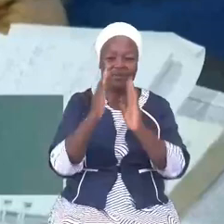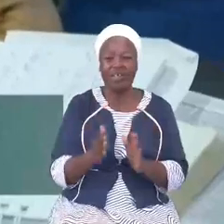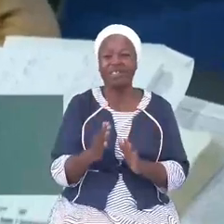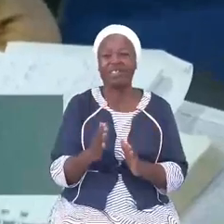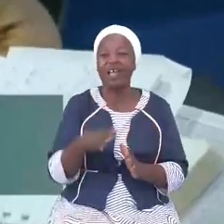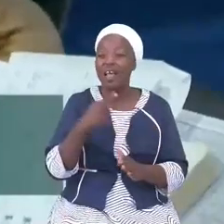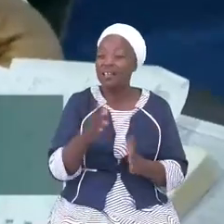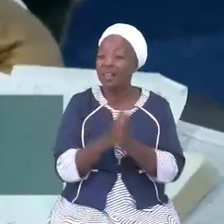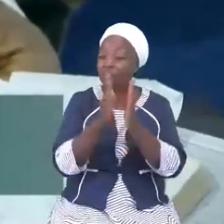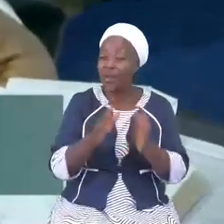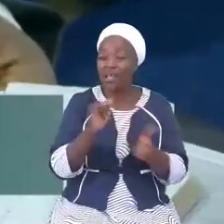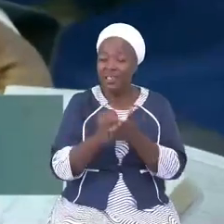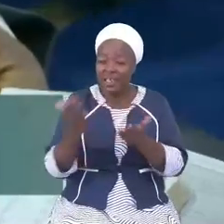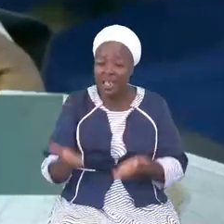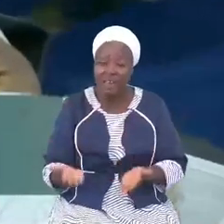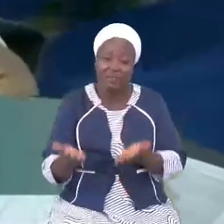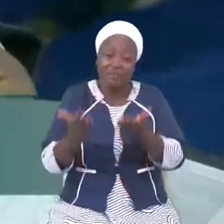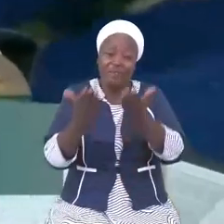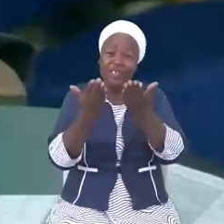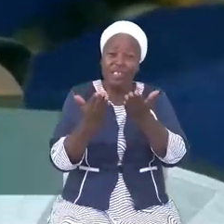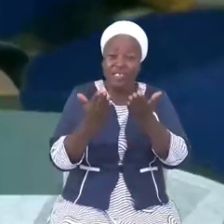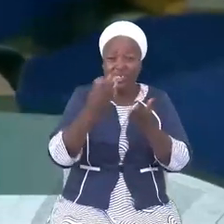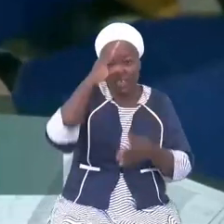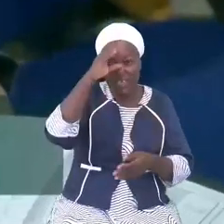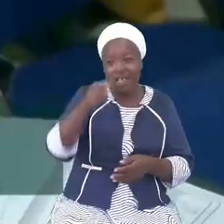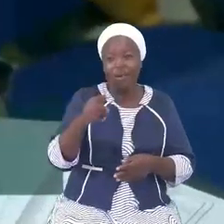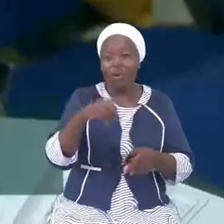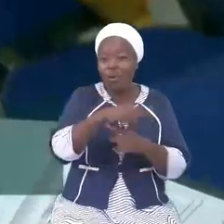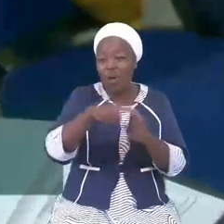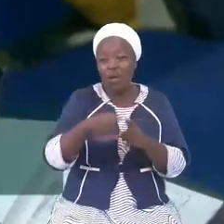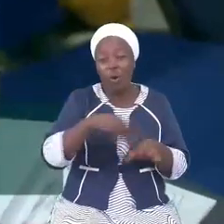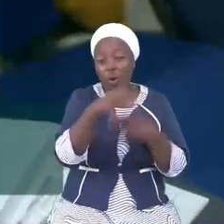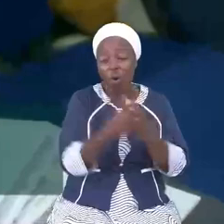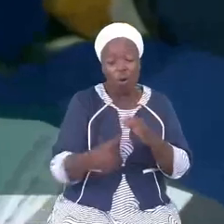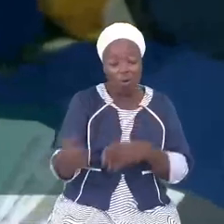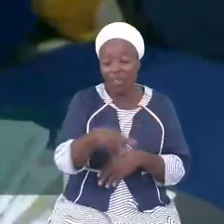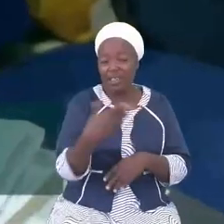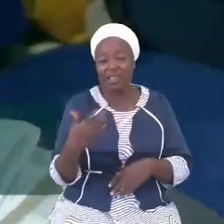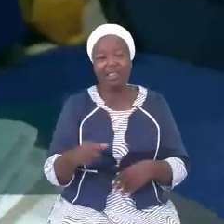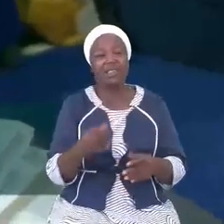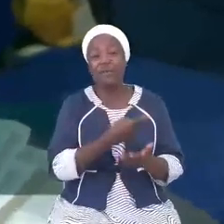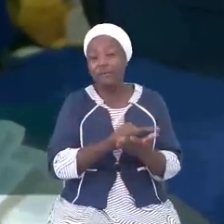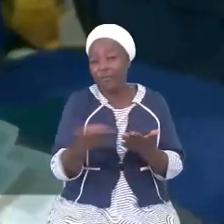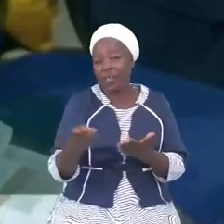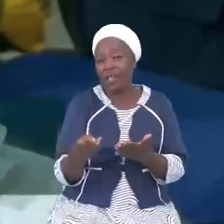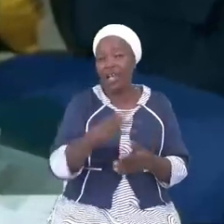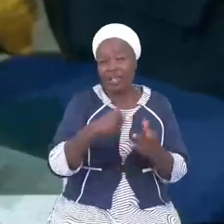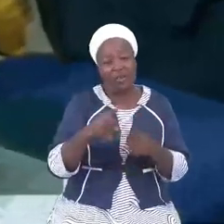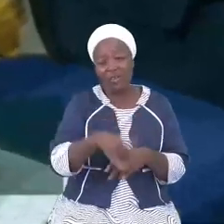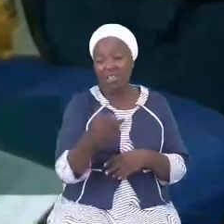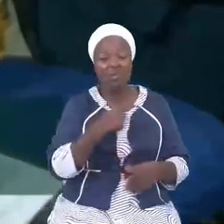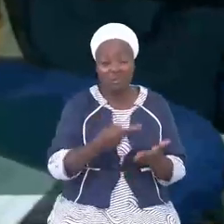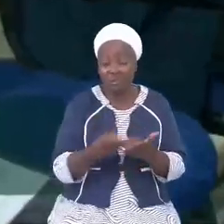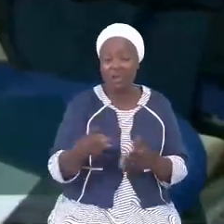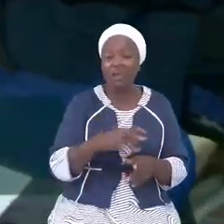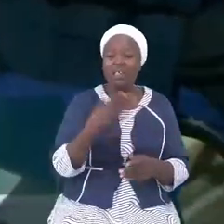La prière qu'il a élevée. Quand toute autre chose a échoué et les autres choses ont échoué, parfois l'argent